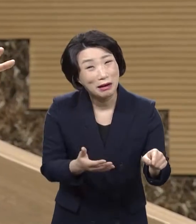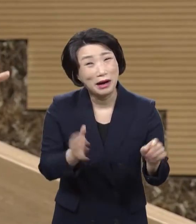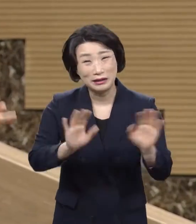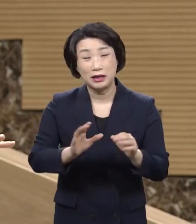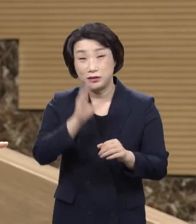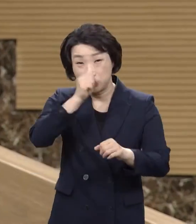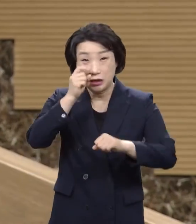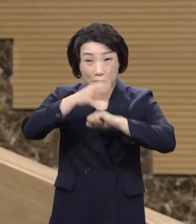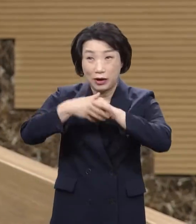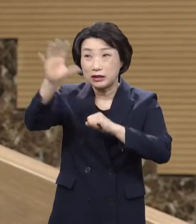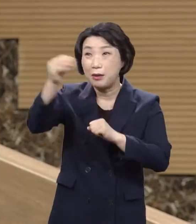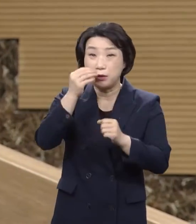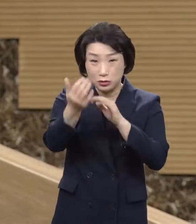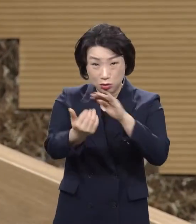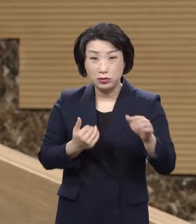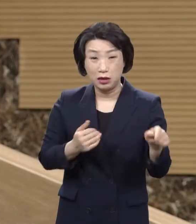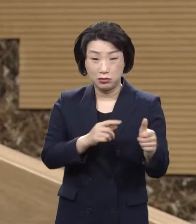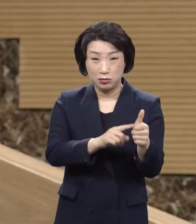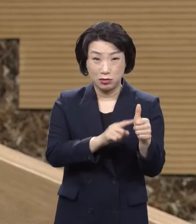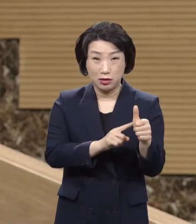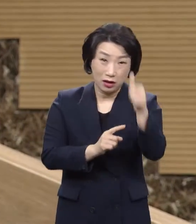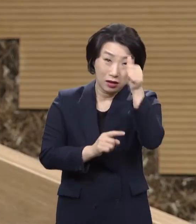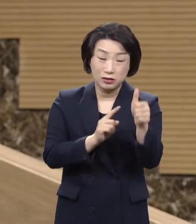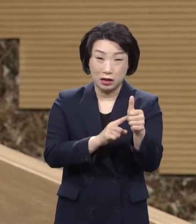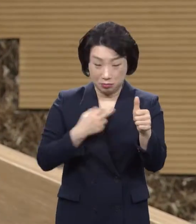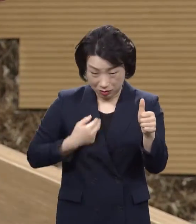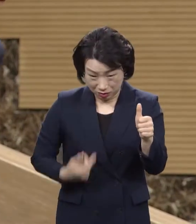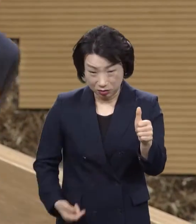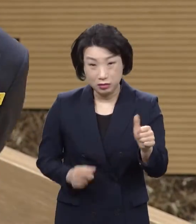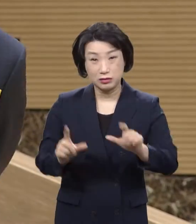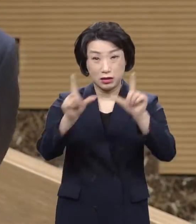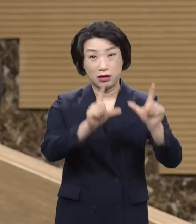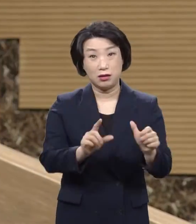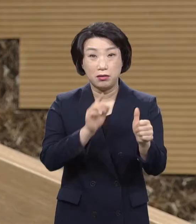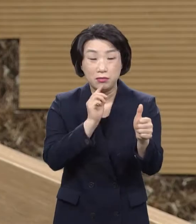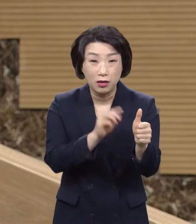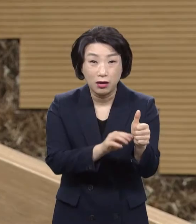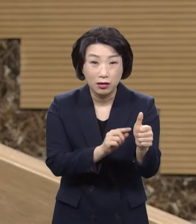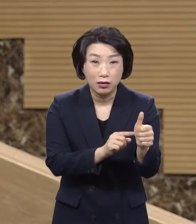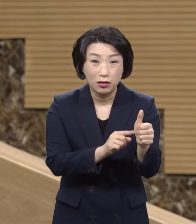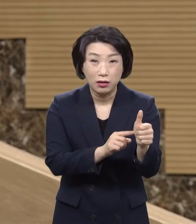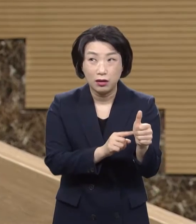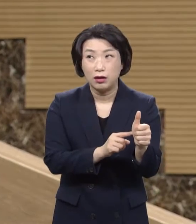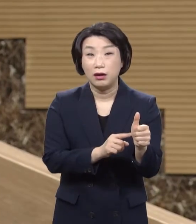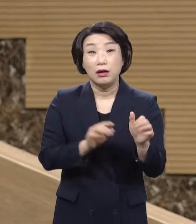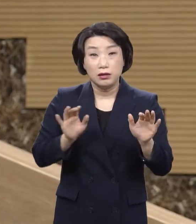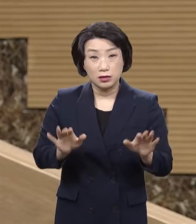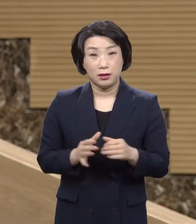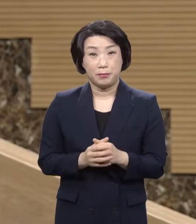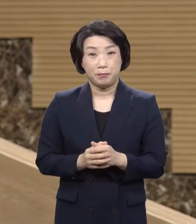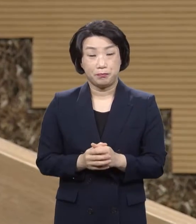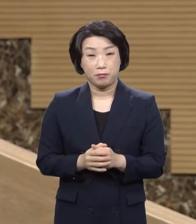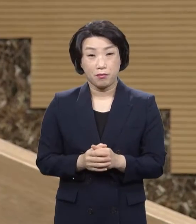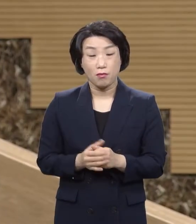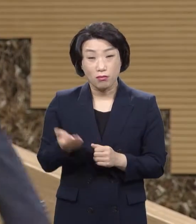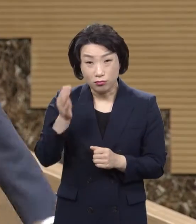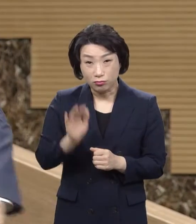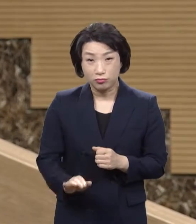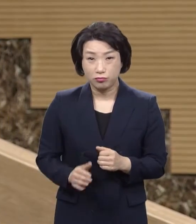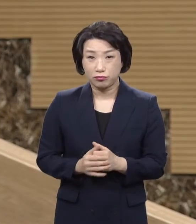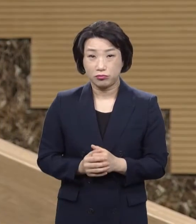선악과 먹기 전에도 벗었어. 벌거벗고 살았어. 자, 그런데